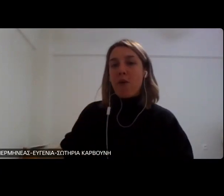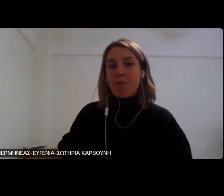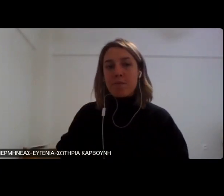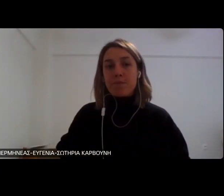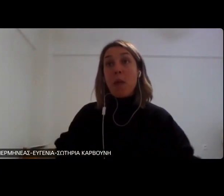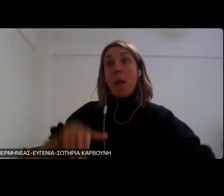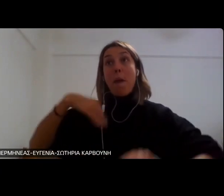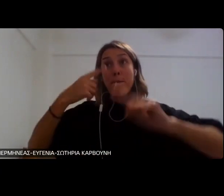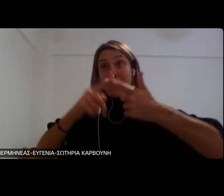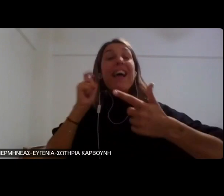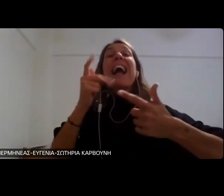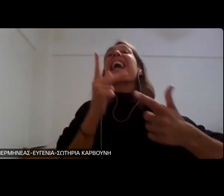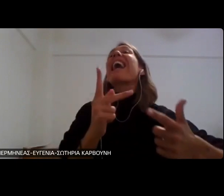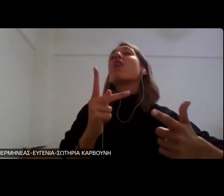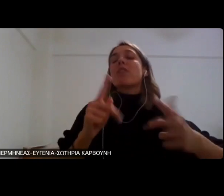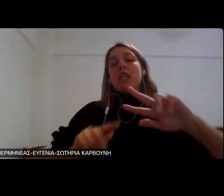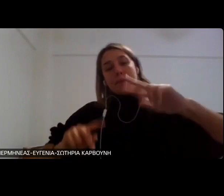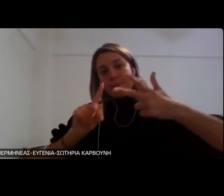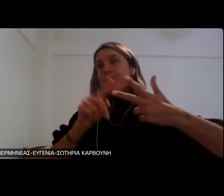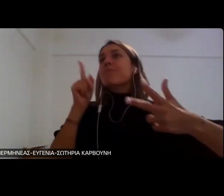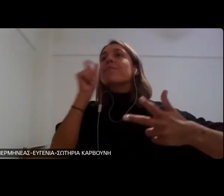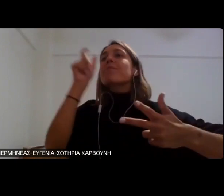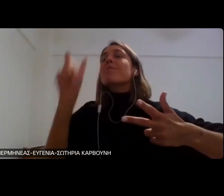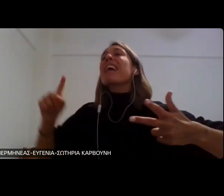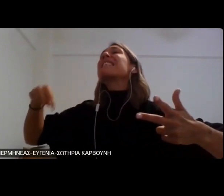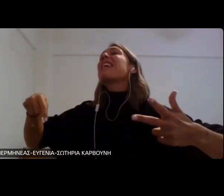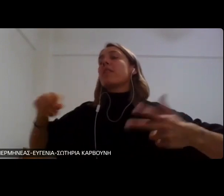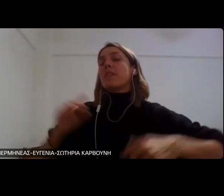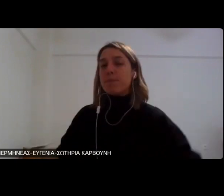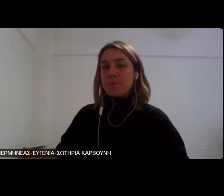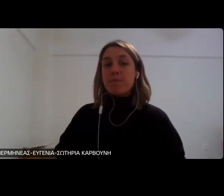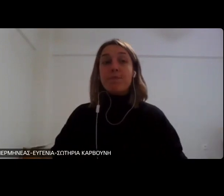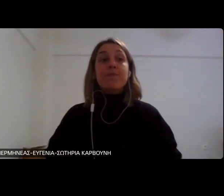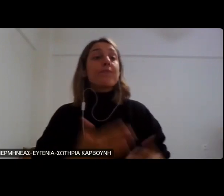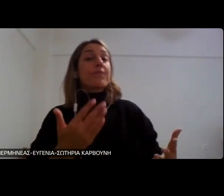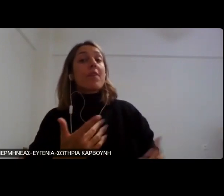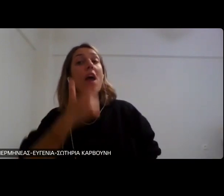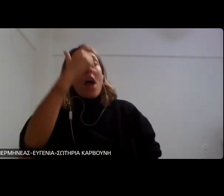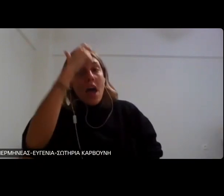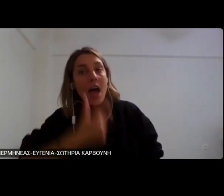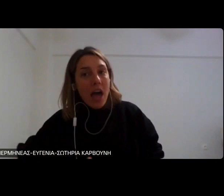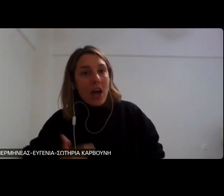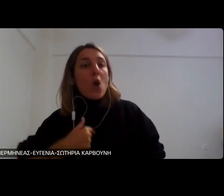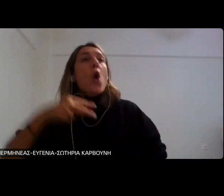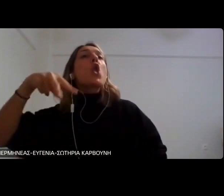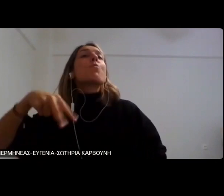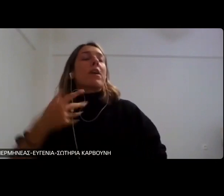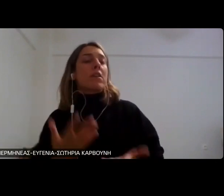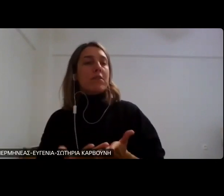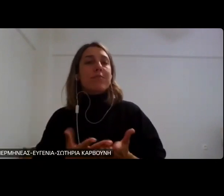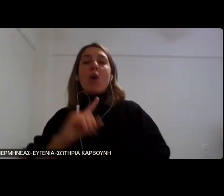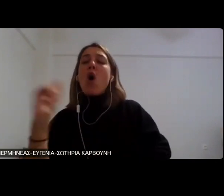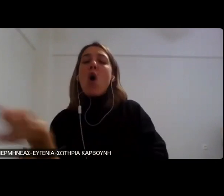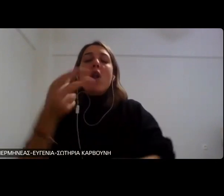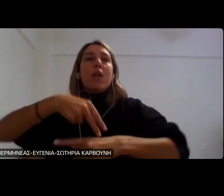Μετά ο κύριος Καλαβρινάς και μετά ο κύριος Σιάμας. Ναι. Εγώ θα ευχαριστήσω όλους τους ομιλητές. Ήταν πραγματικά